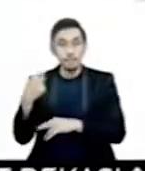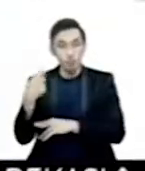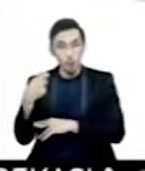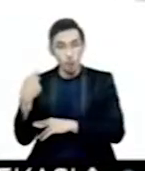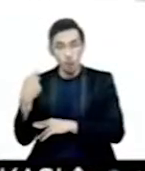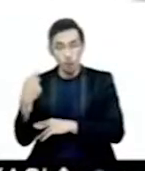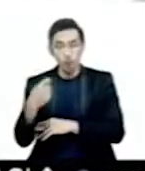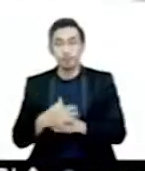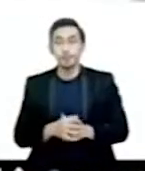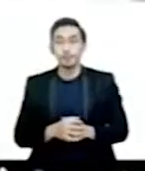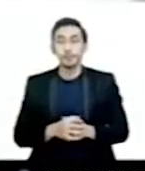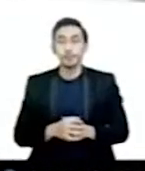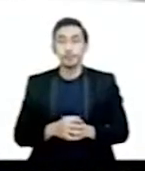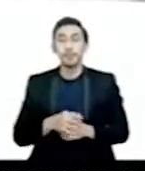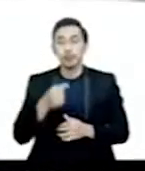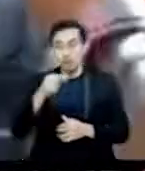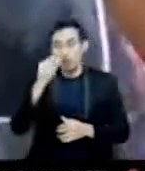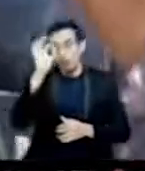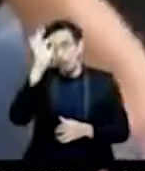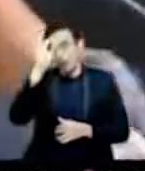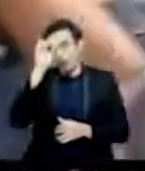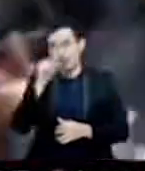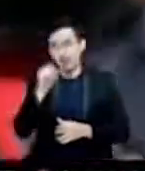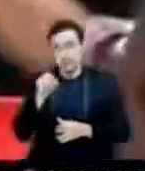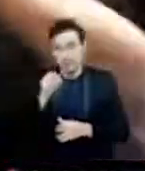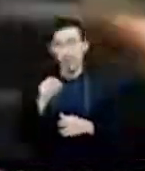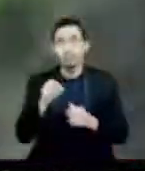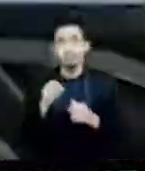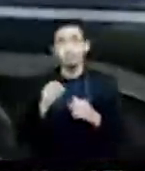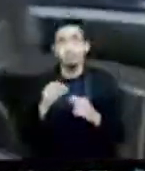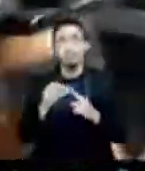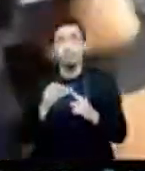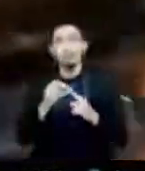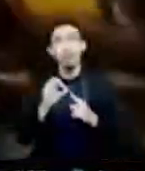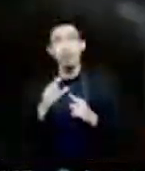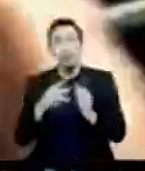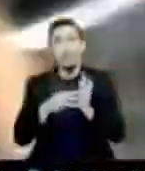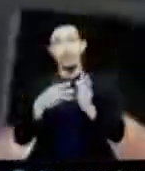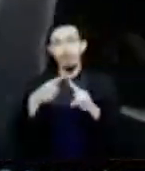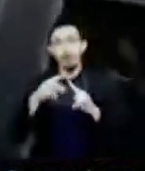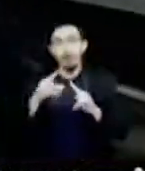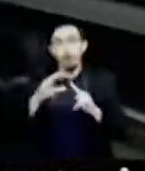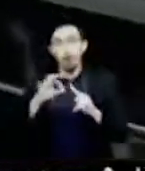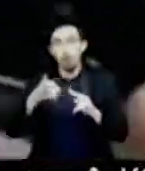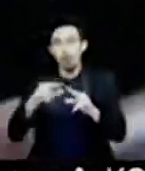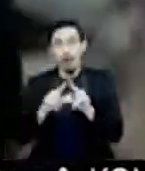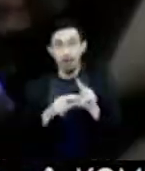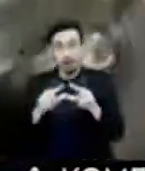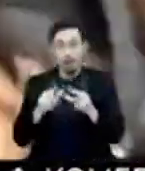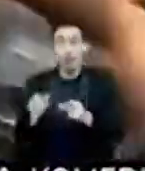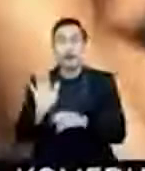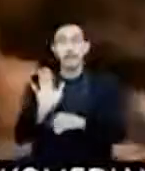di Treskrimsus Polda Metro Jaya rencananya hari ini yaitu memeriksa Marcel Widianto apakah